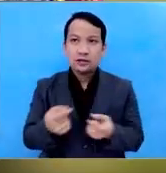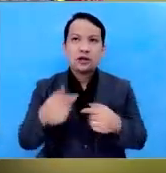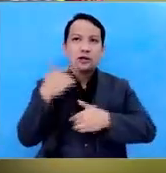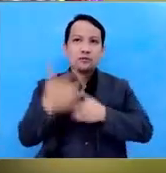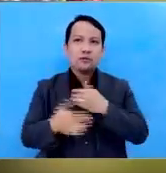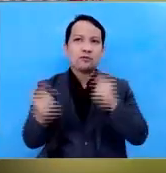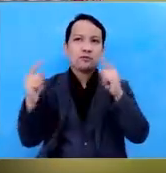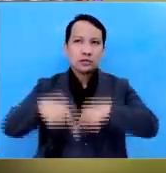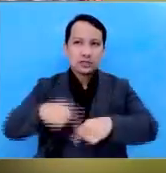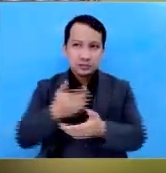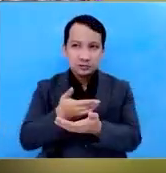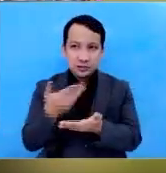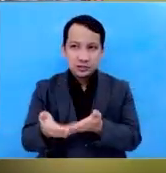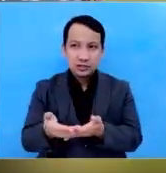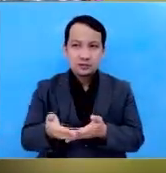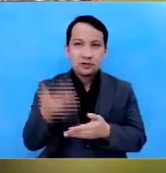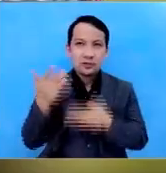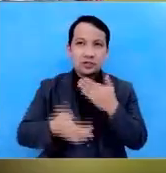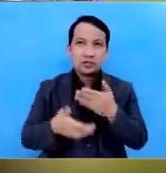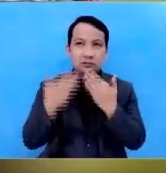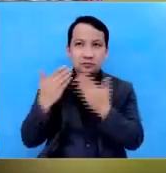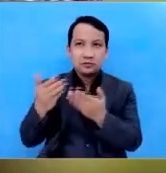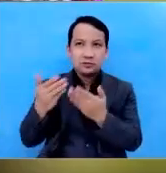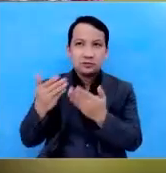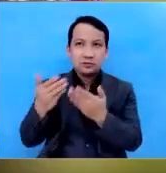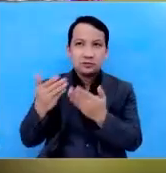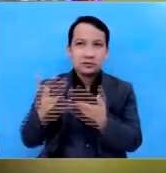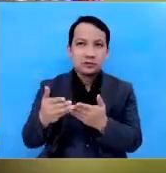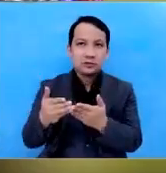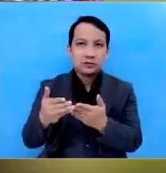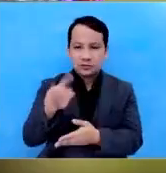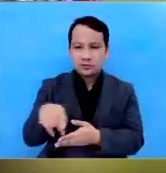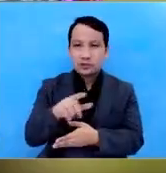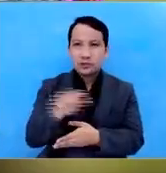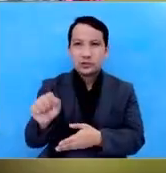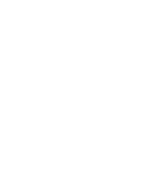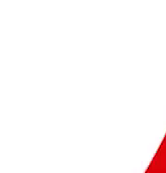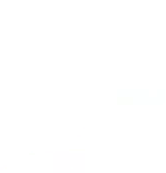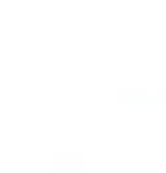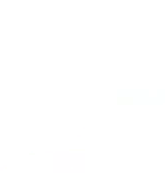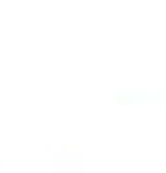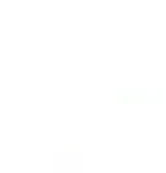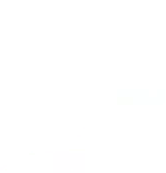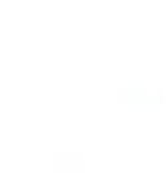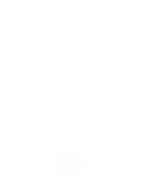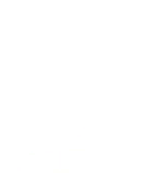bumili ng maaga. Maraming salamat mula sa Dapitan Arcade, Justin Punsalang.